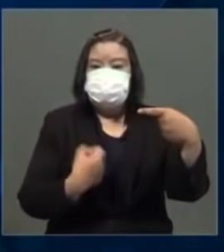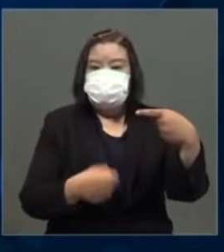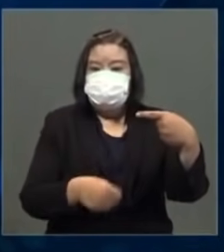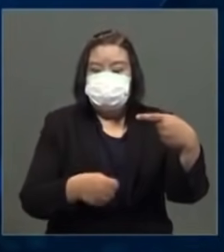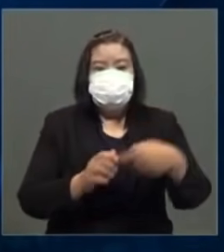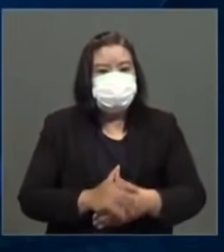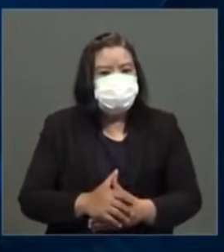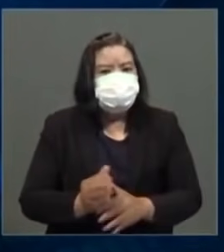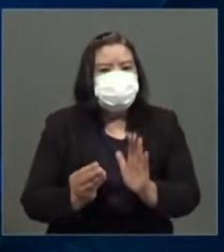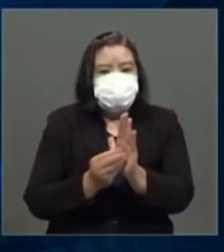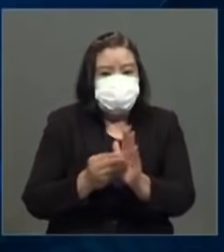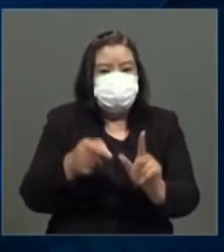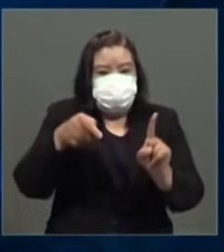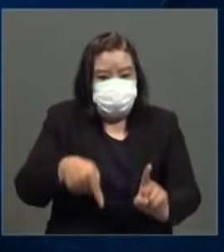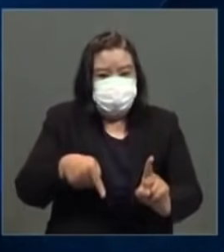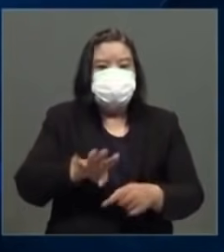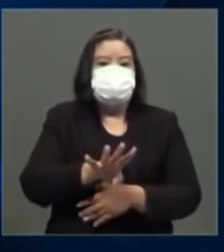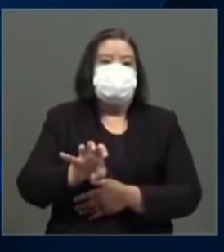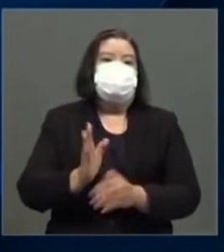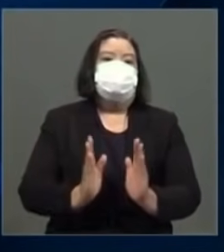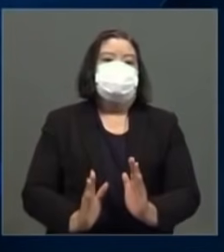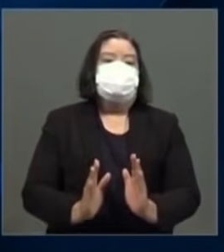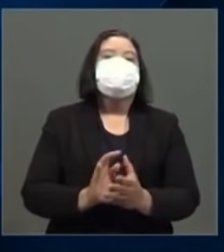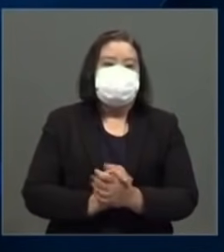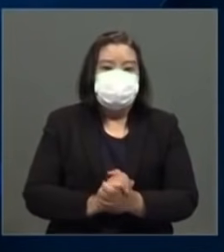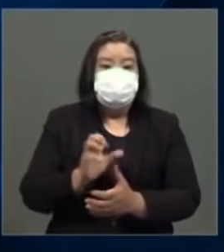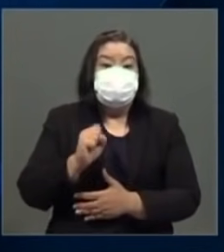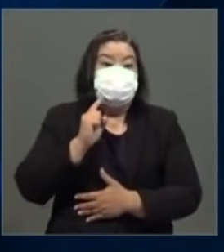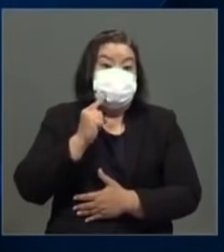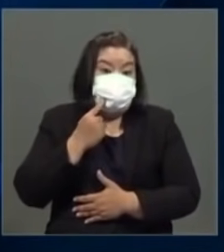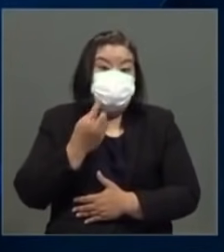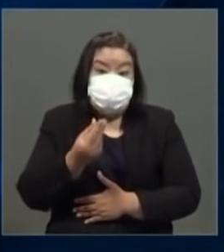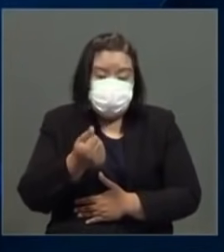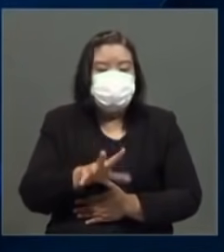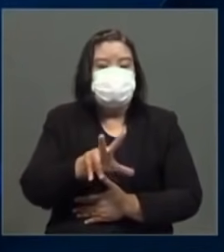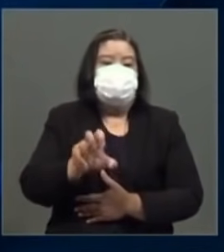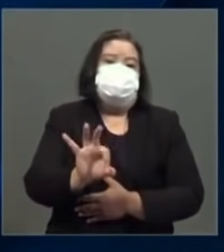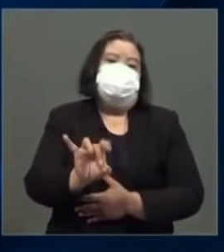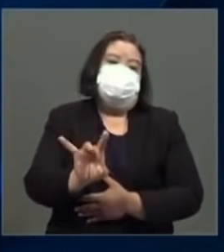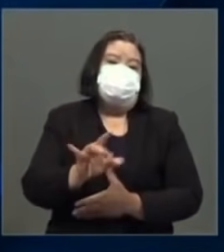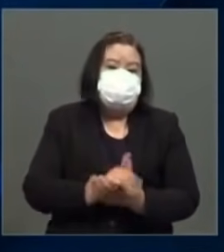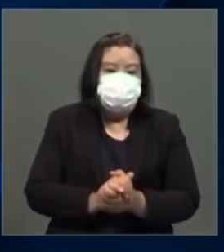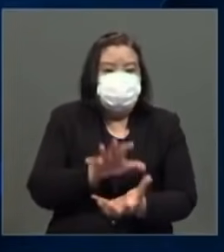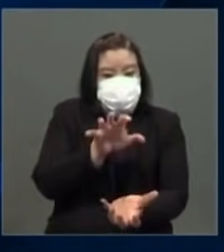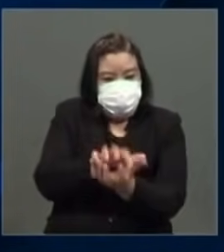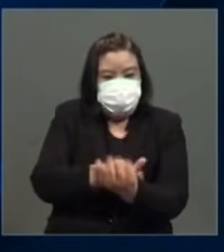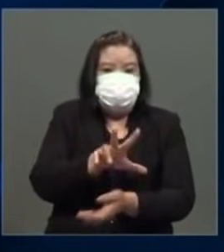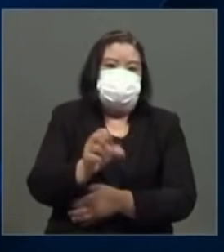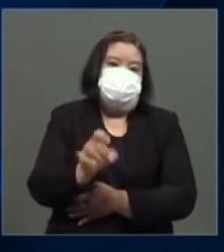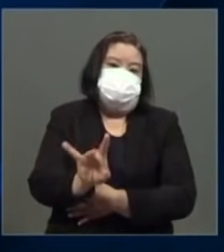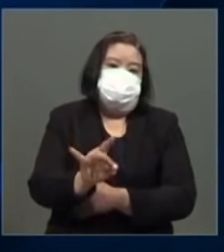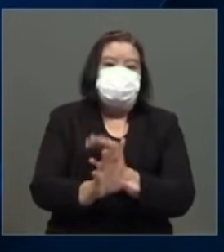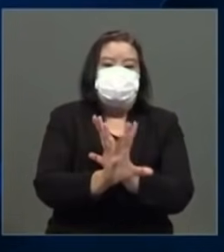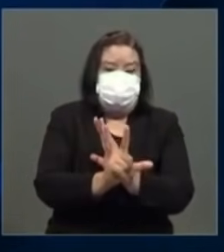มนะครับ 1,400 กว่านะครับสมุทรสาคร398สมุทรปราการ318ชลบุ